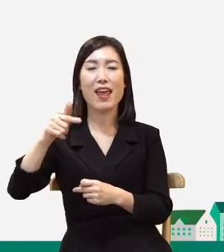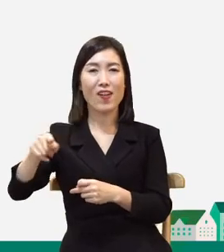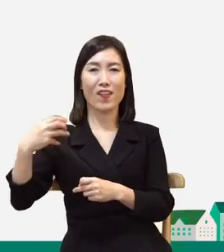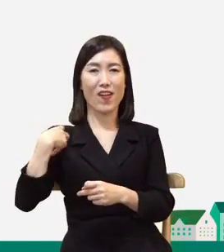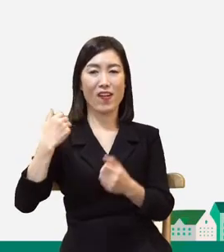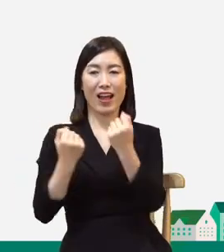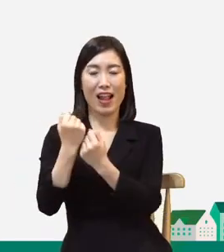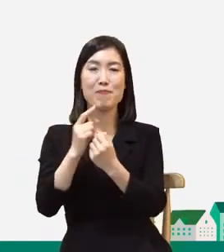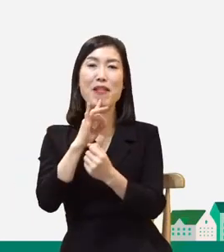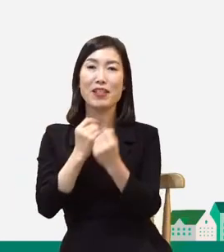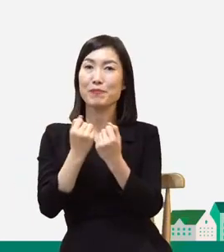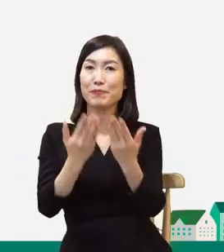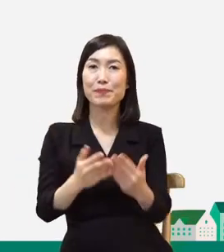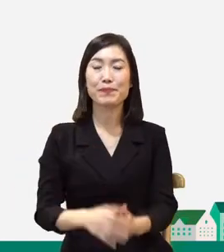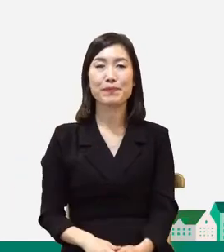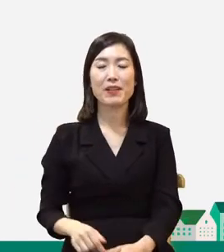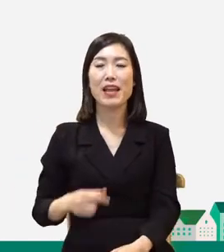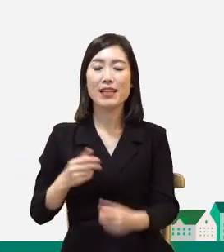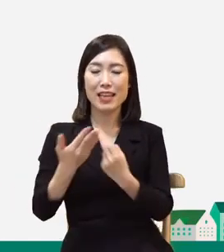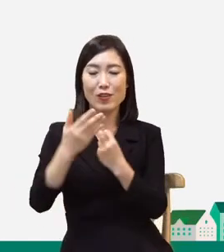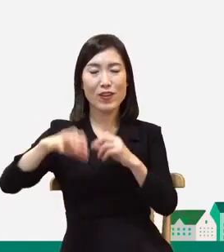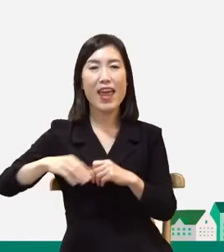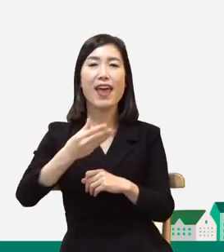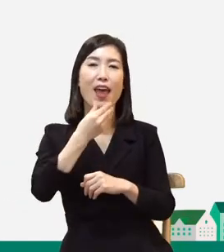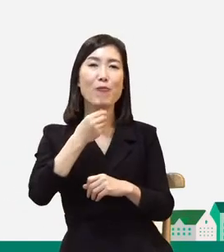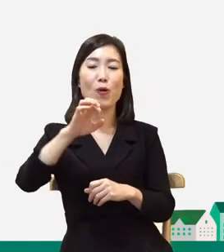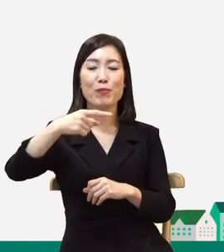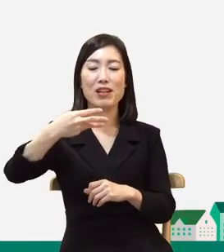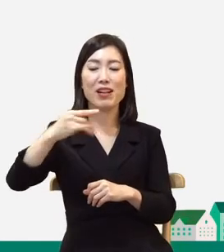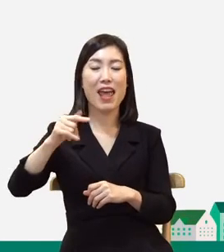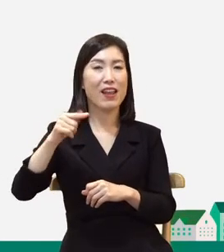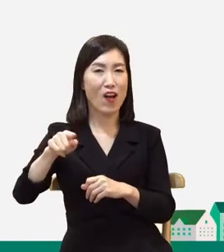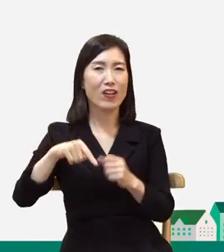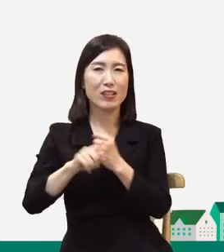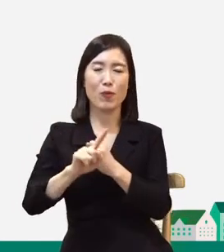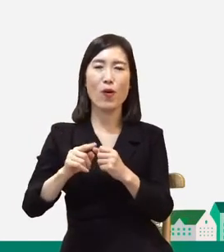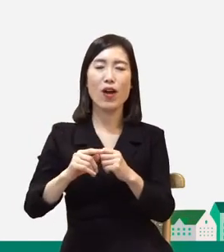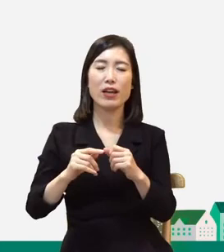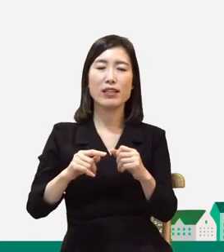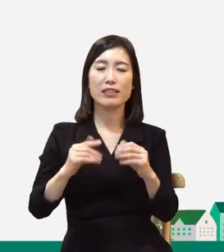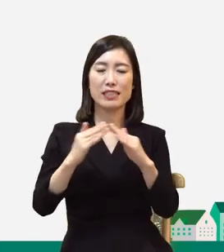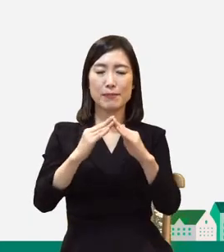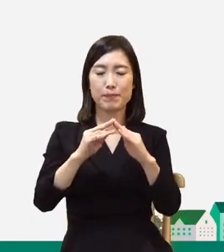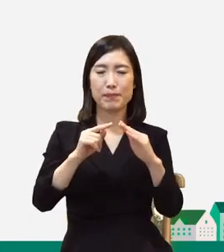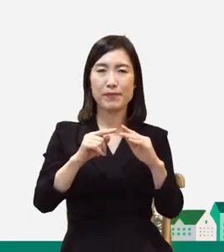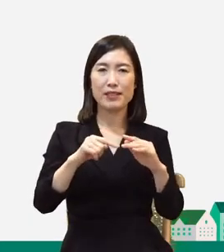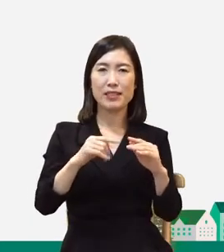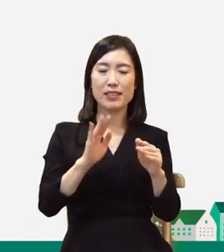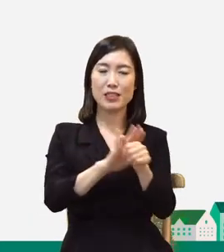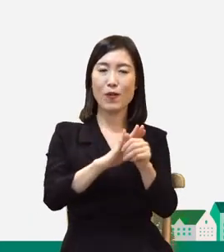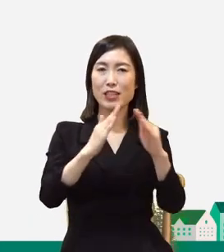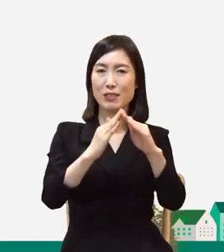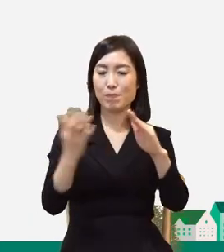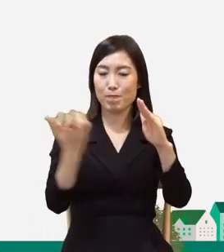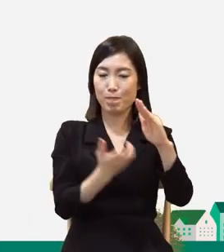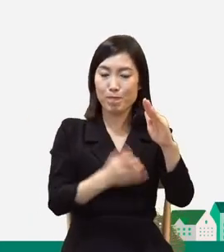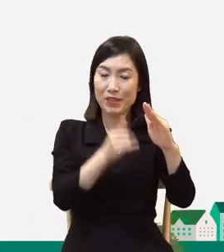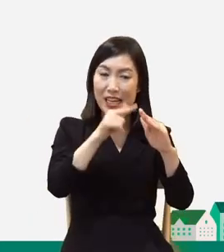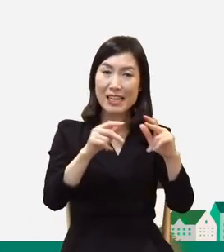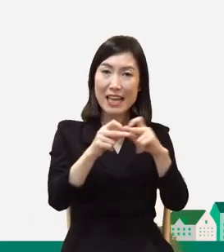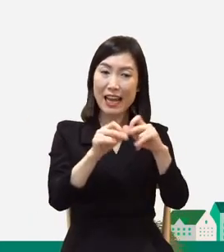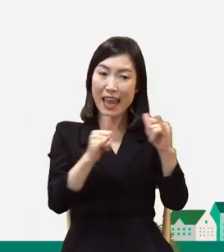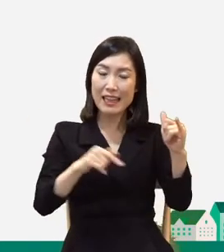드리도록 하겠습니다. 저희 행복플래너는 지원주택에 입주해 있는 장애인분들이 모든 이제